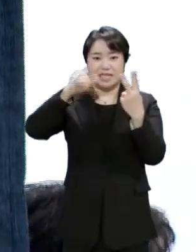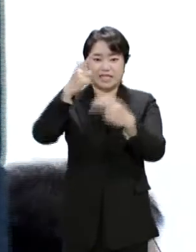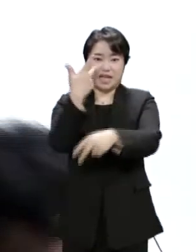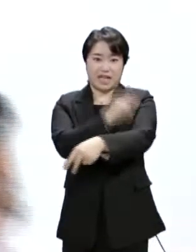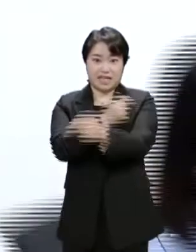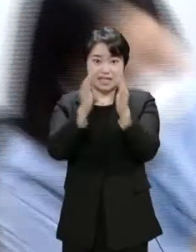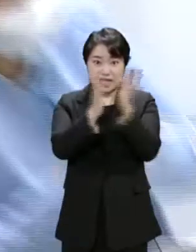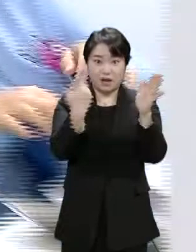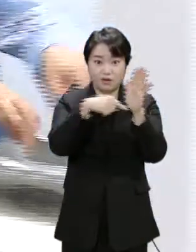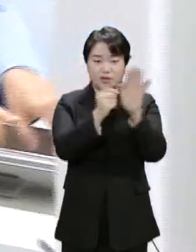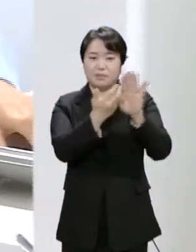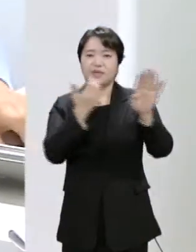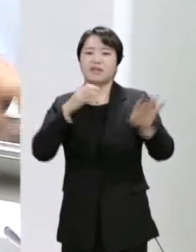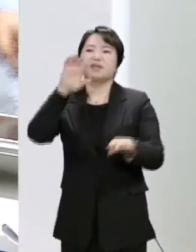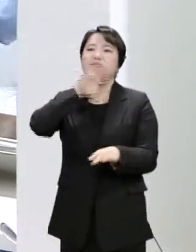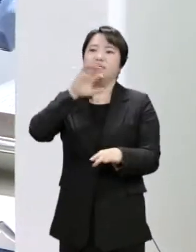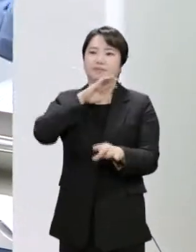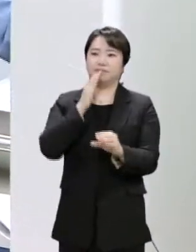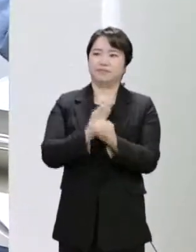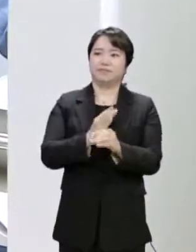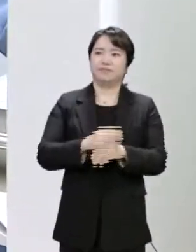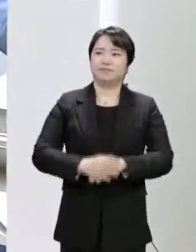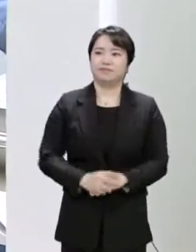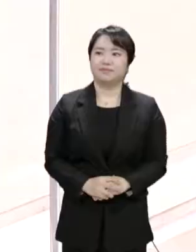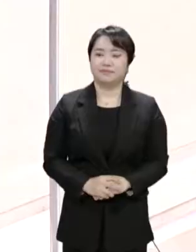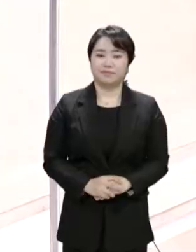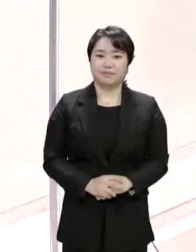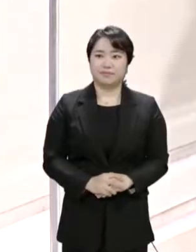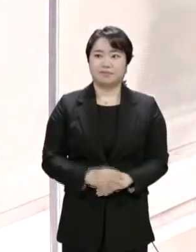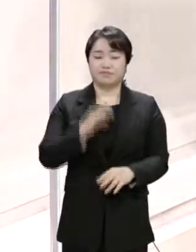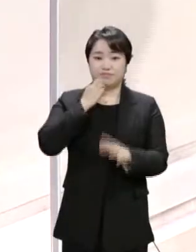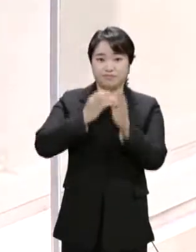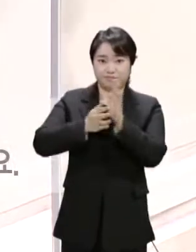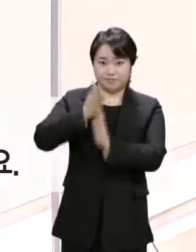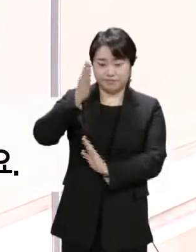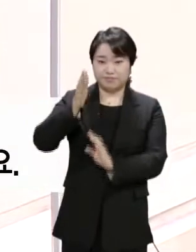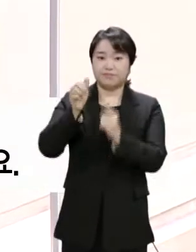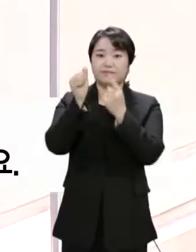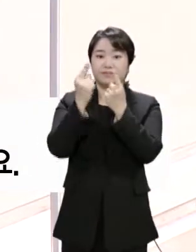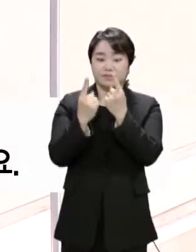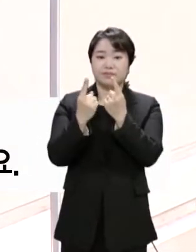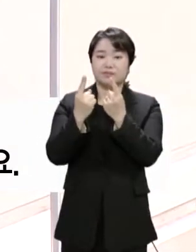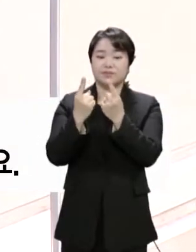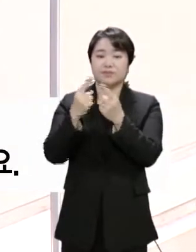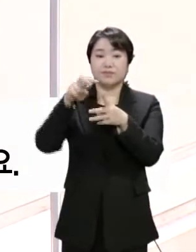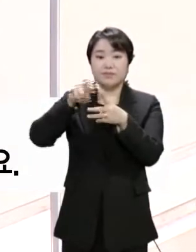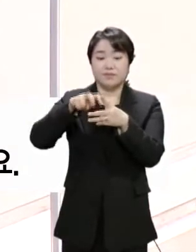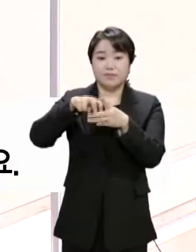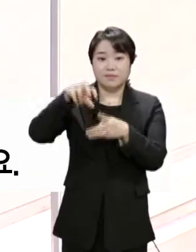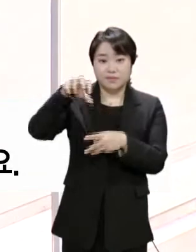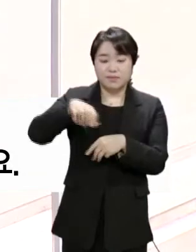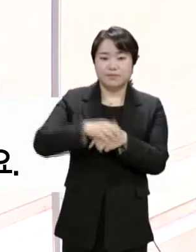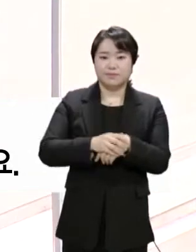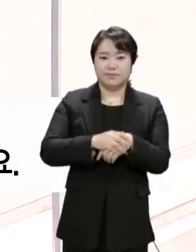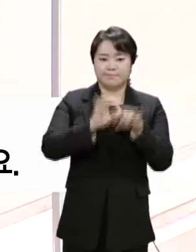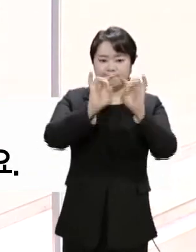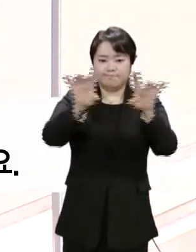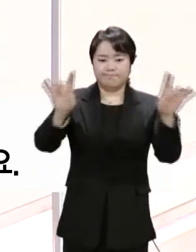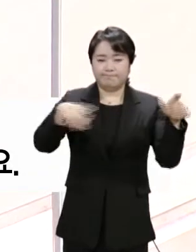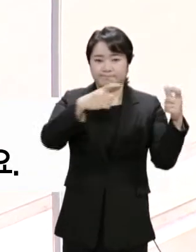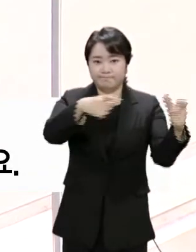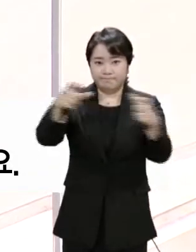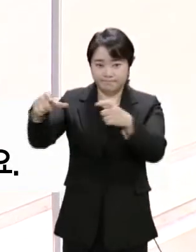접종을 앞두고 모의 훈련이 벌어졌습니다. 서울시 1호 접종센터는 각 자치구